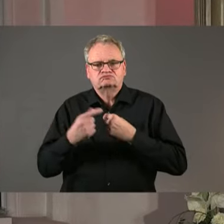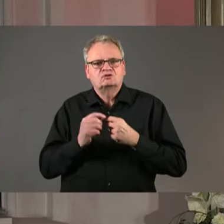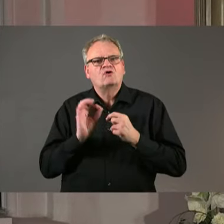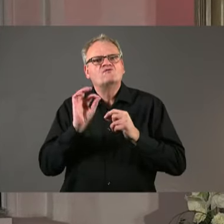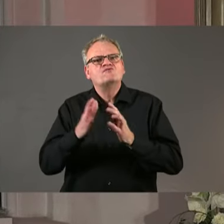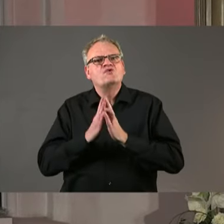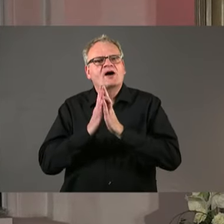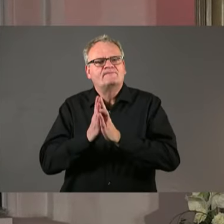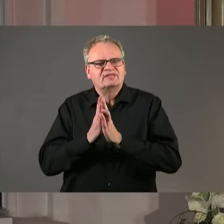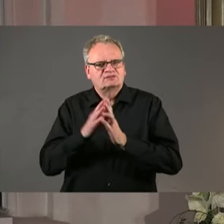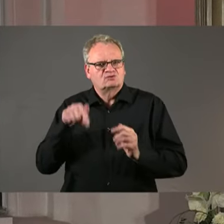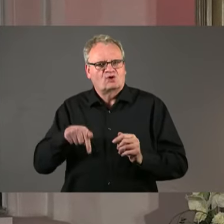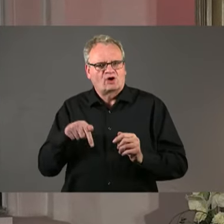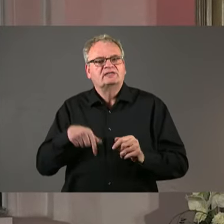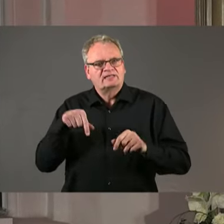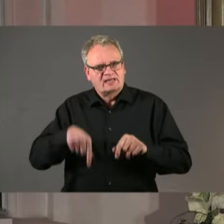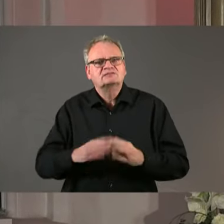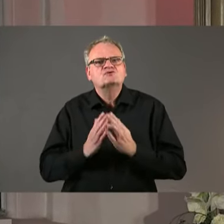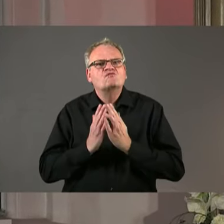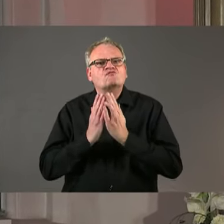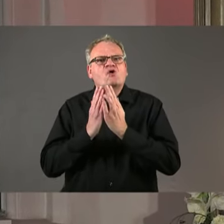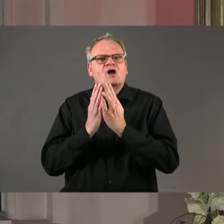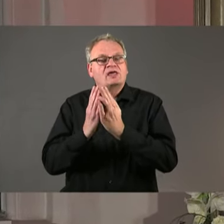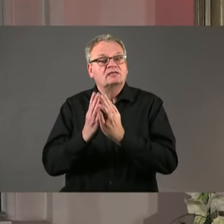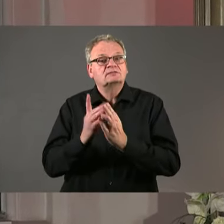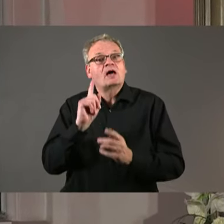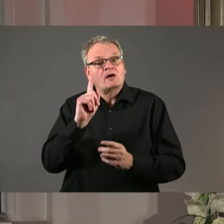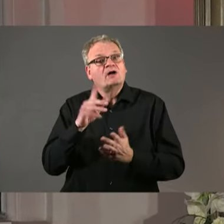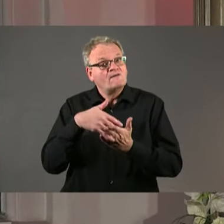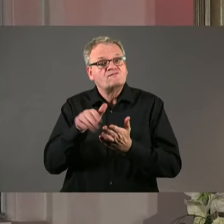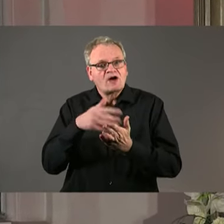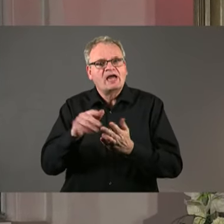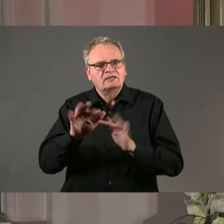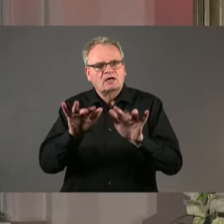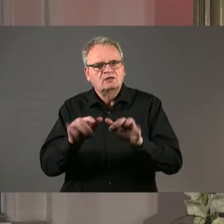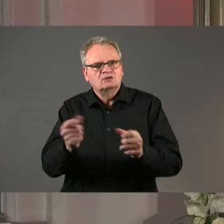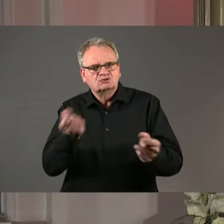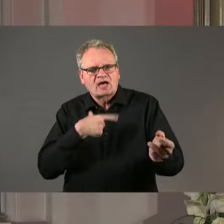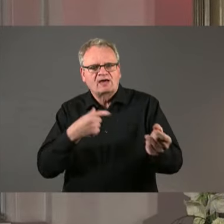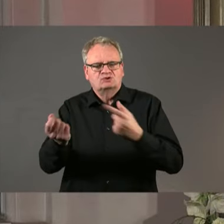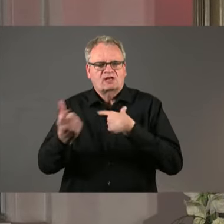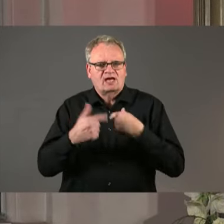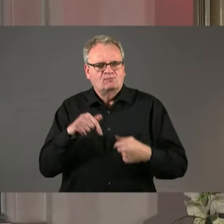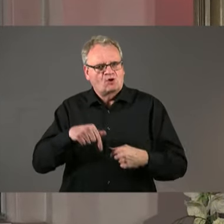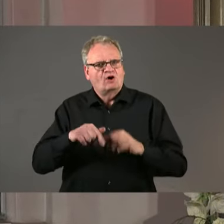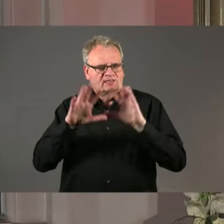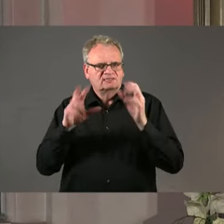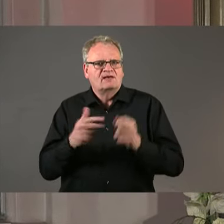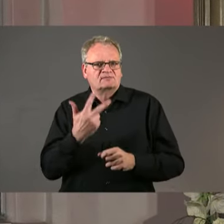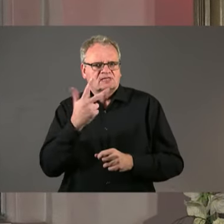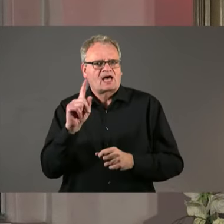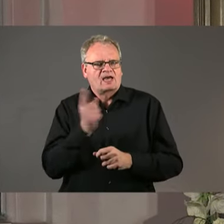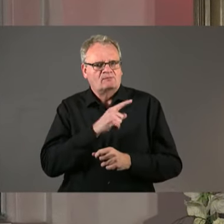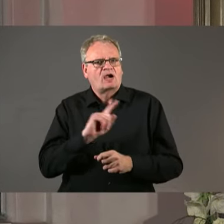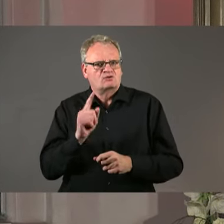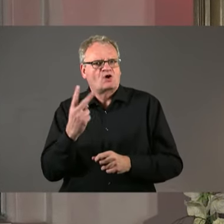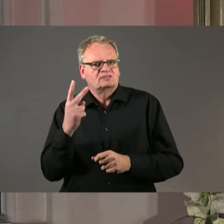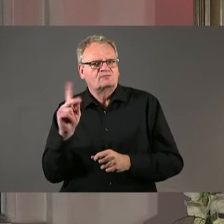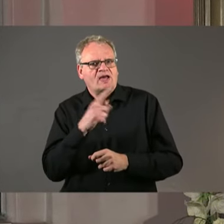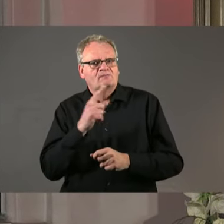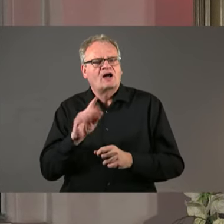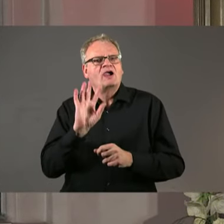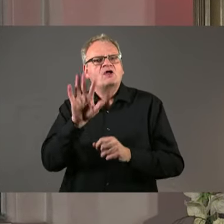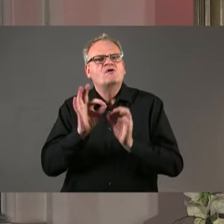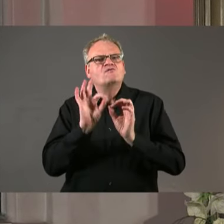diesem Gottesdienst und das wollen wir jetzt gleich tun. Schreibt uns gern noch weiter, denn zweimal mehr gibt es in diesem Gottesdienst die Gelegenheit, dass wir